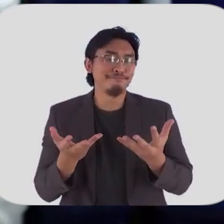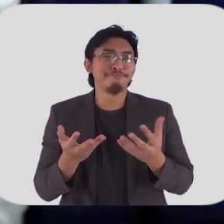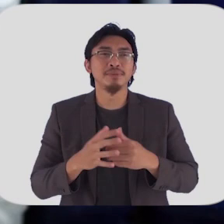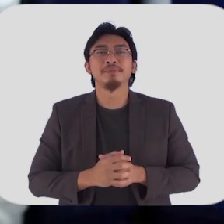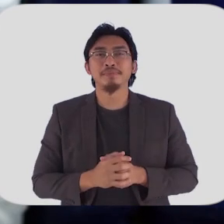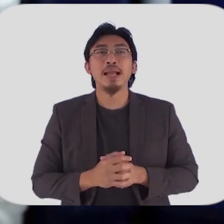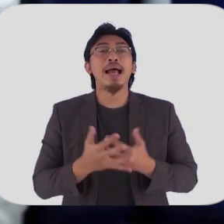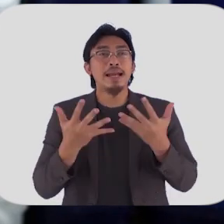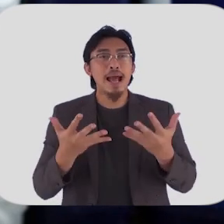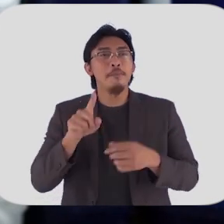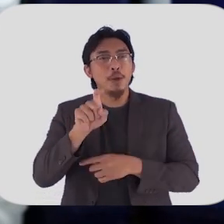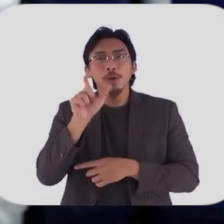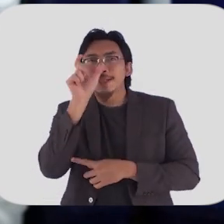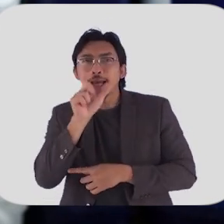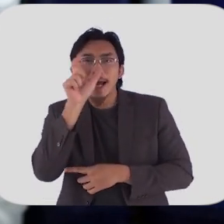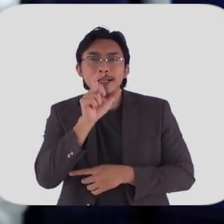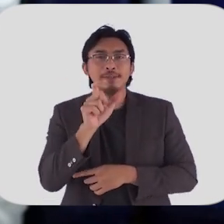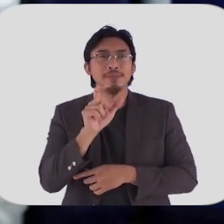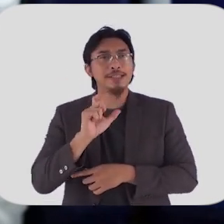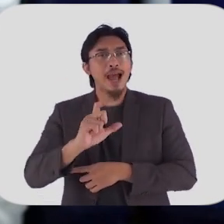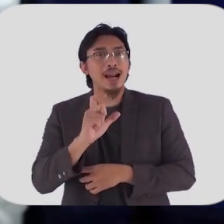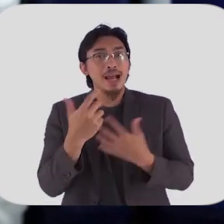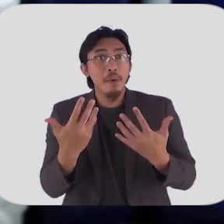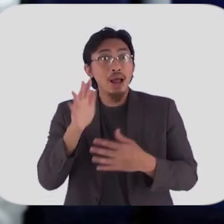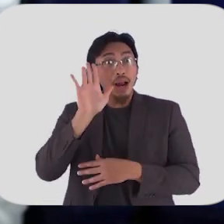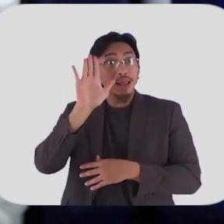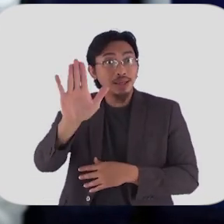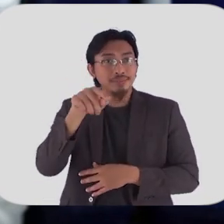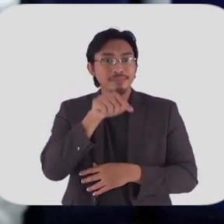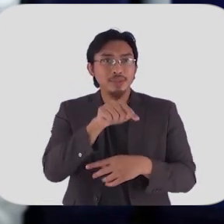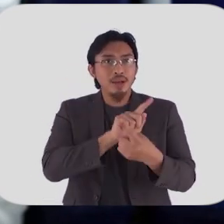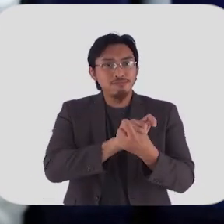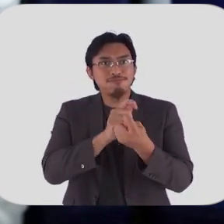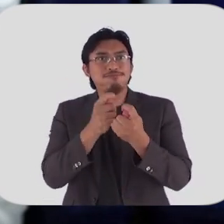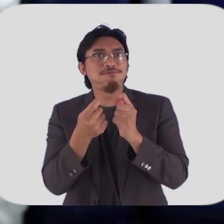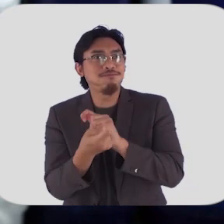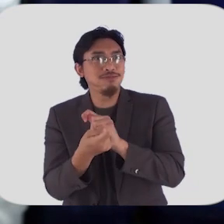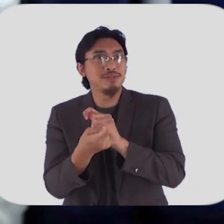para UMKM ini gitu. Jadi kita perlu mencari cara agar supaya